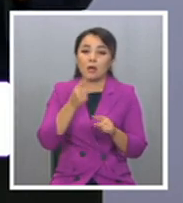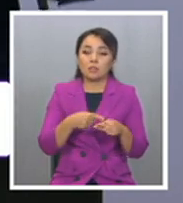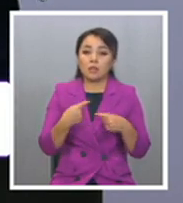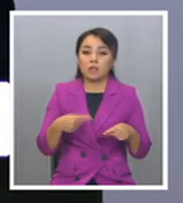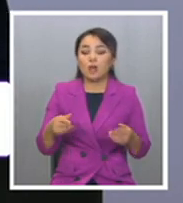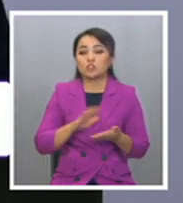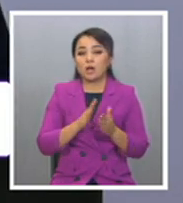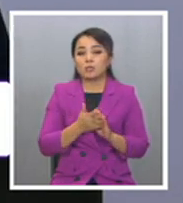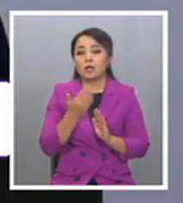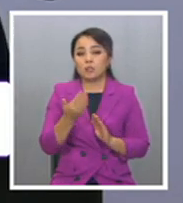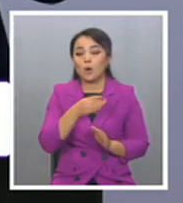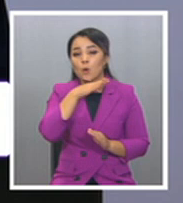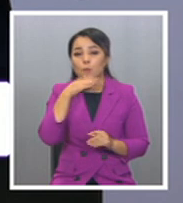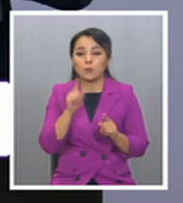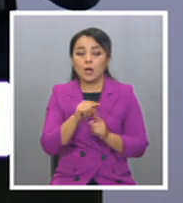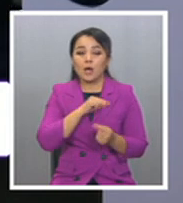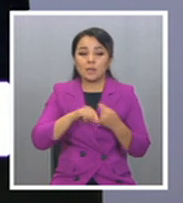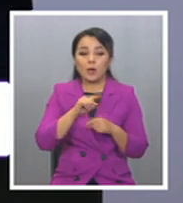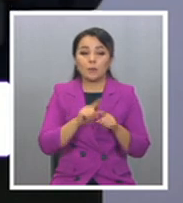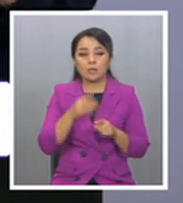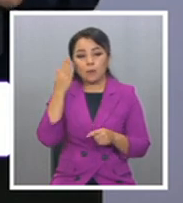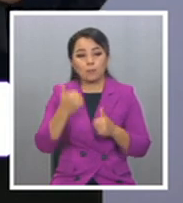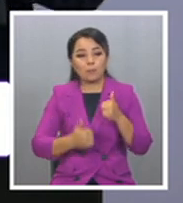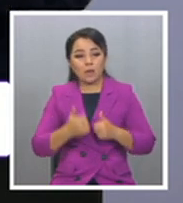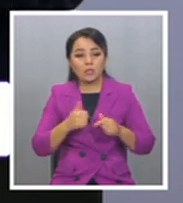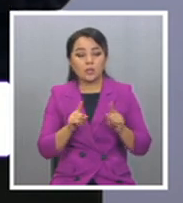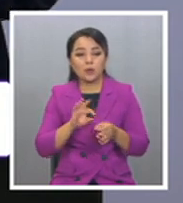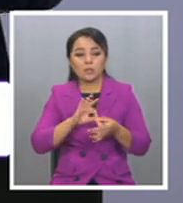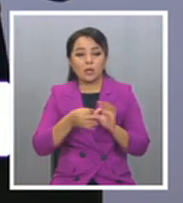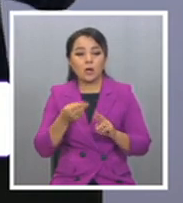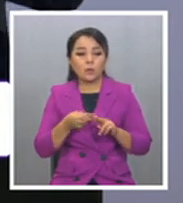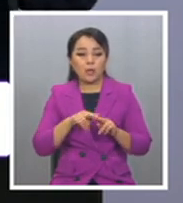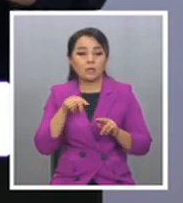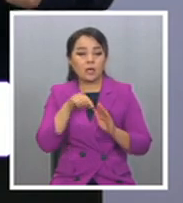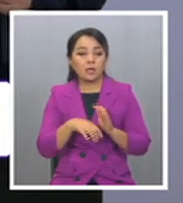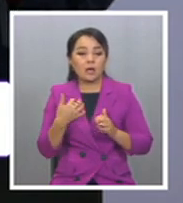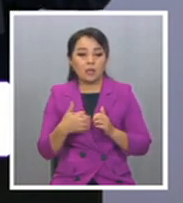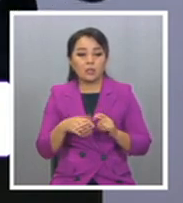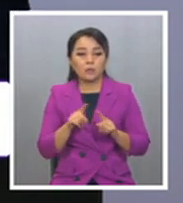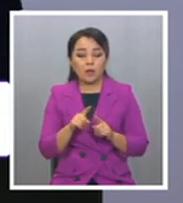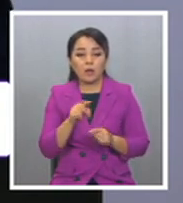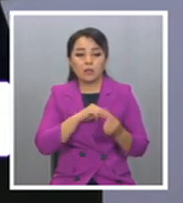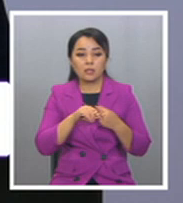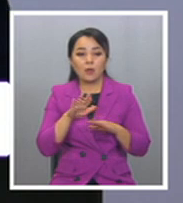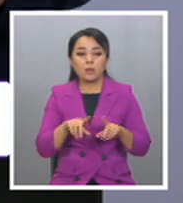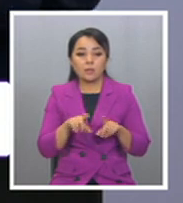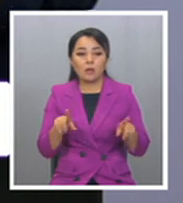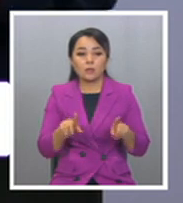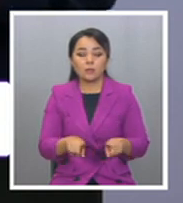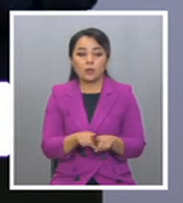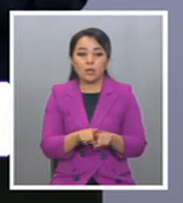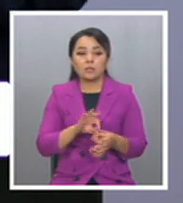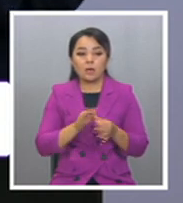жағдайларда көптеген кәсіпорындар бәсекелесе келе, соның арасынан бір кәсіпорын алдыға сылып